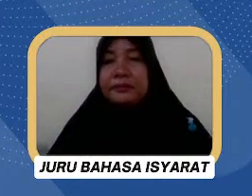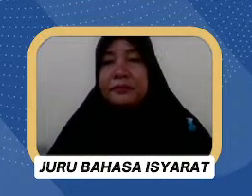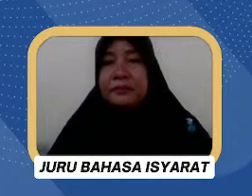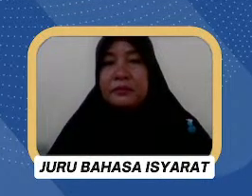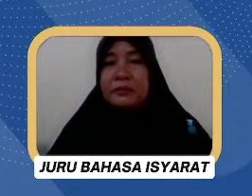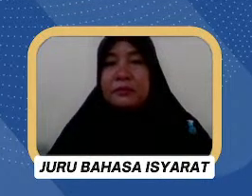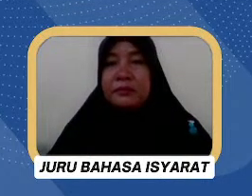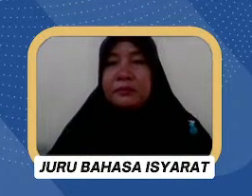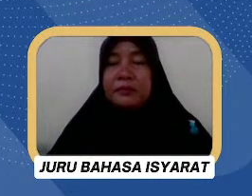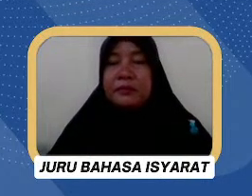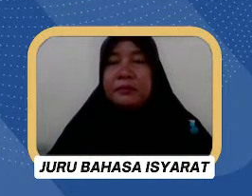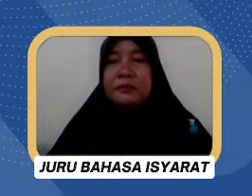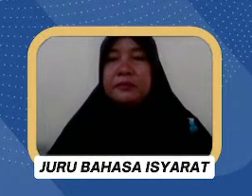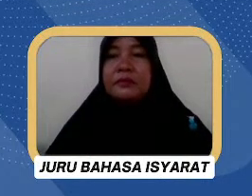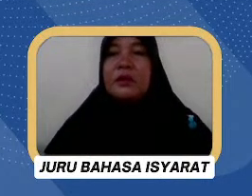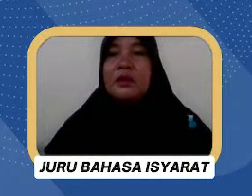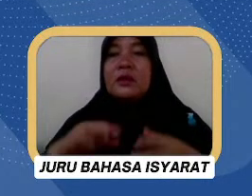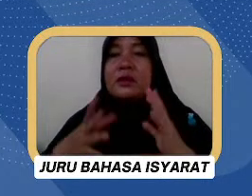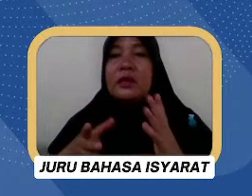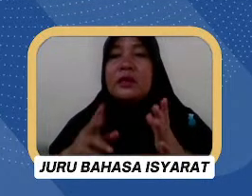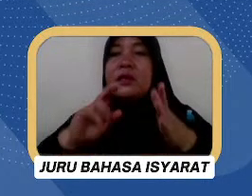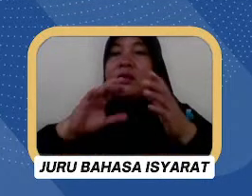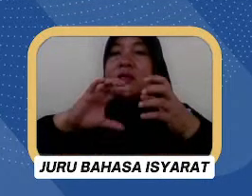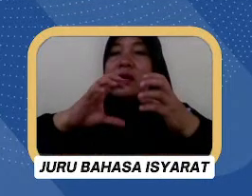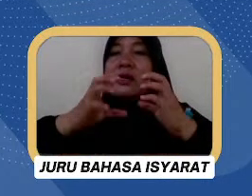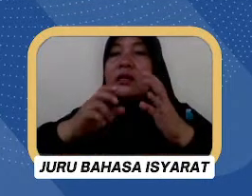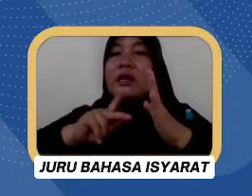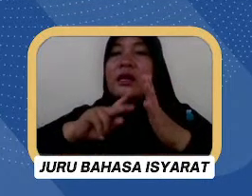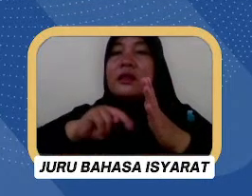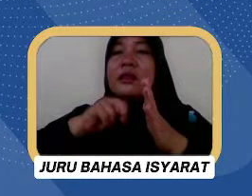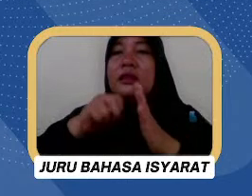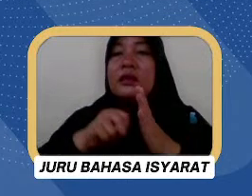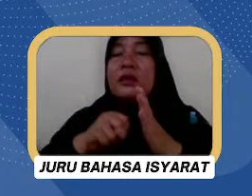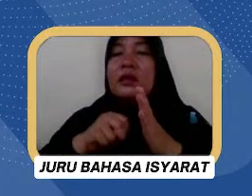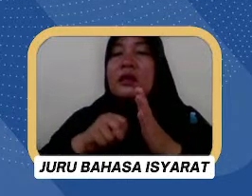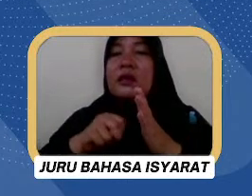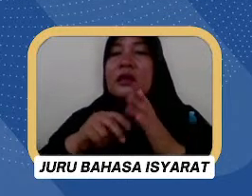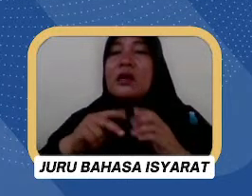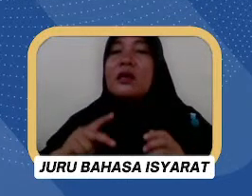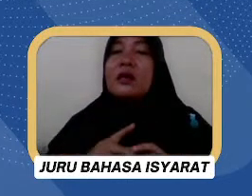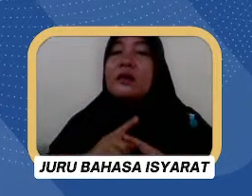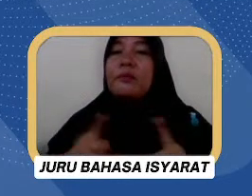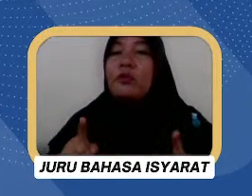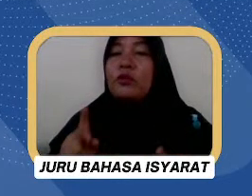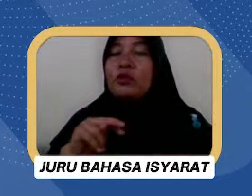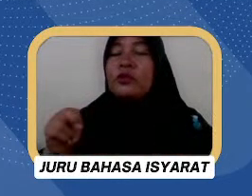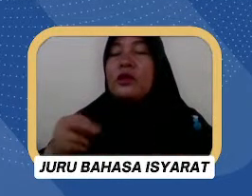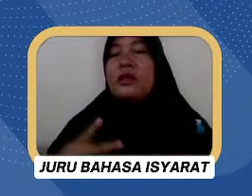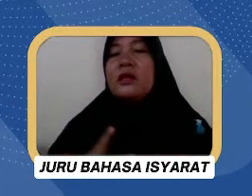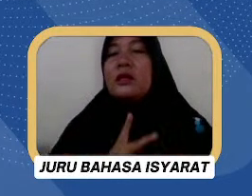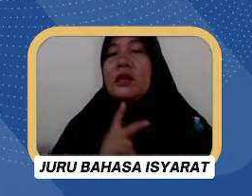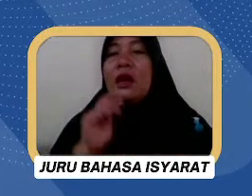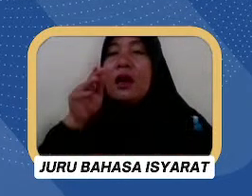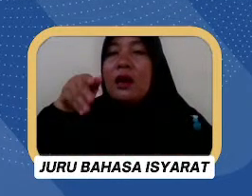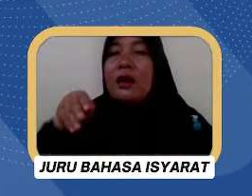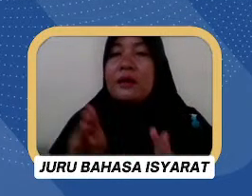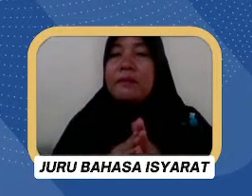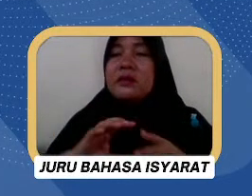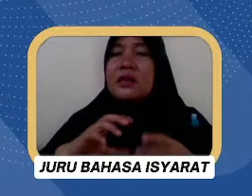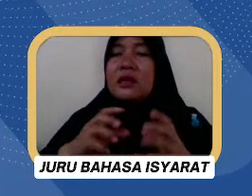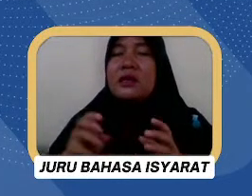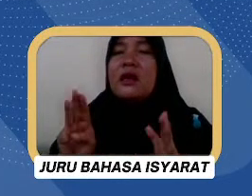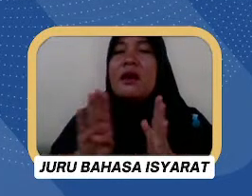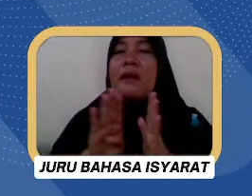menjadi bermartabat dan bermanfaat bagi orang banyak. Dengan keputusan yang baik, dengan dilandasi